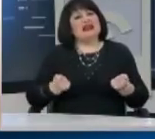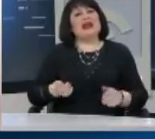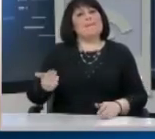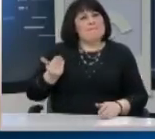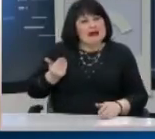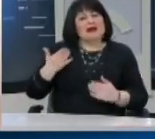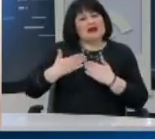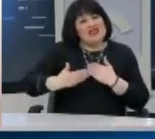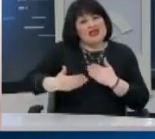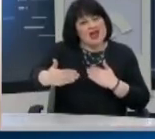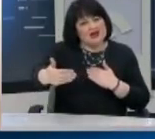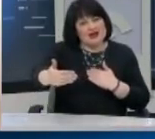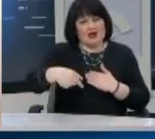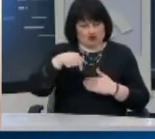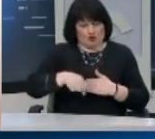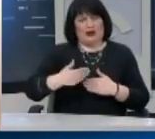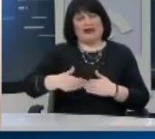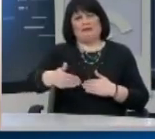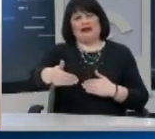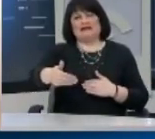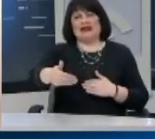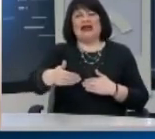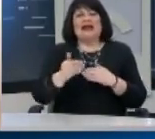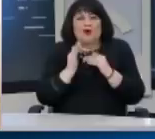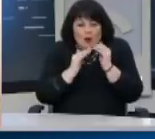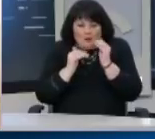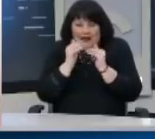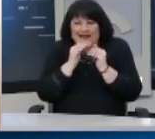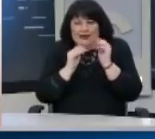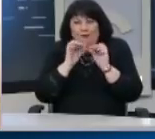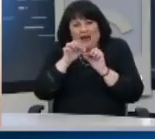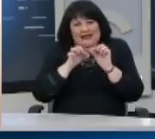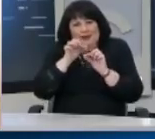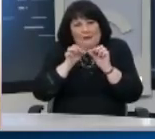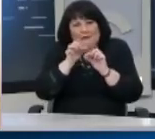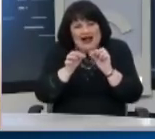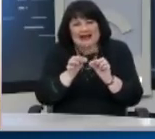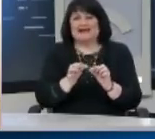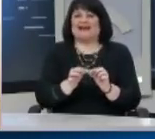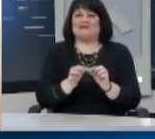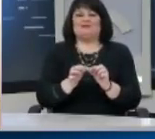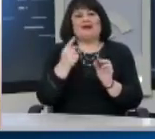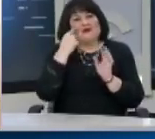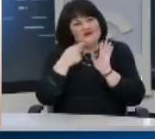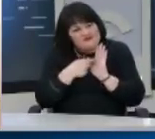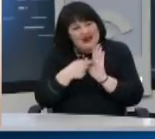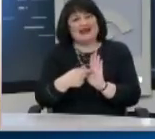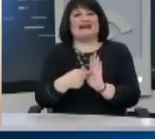πριν και κατά τη διάρκεια και μετά και τώρα είναι λιθαράκια είναι αποτυπώματα